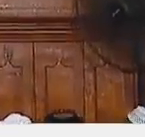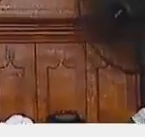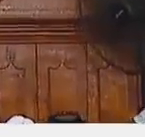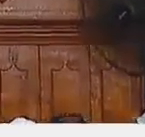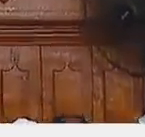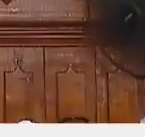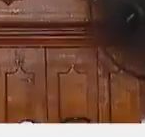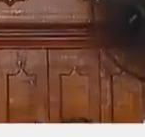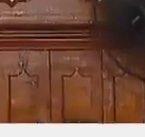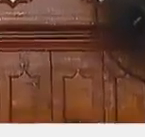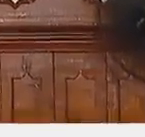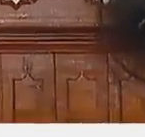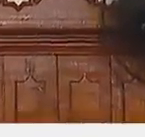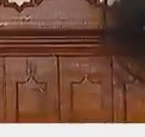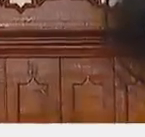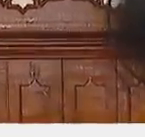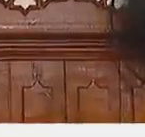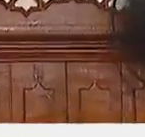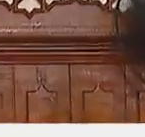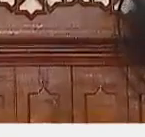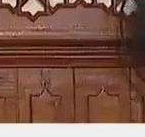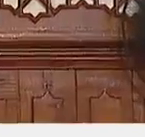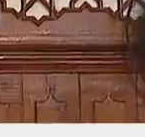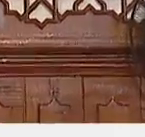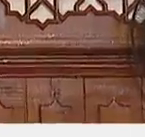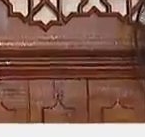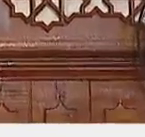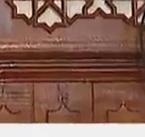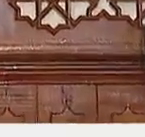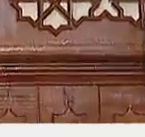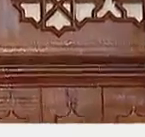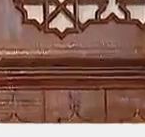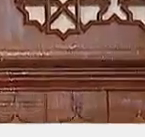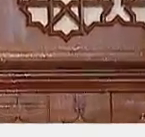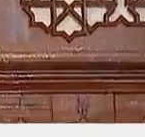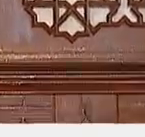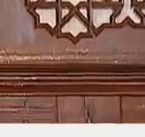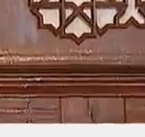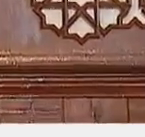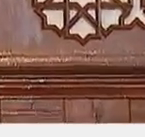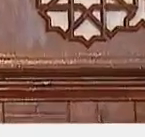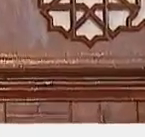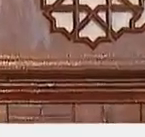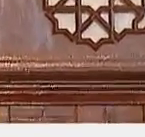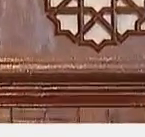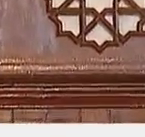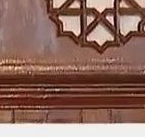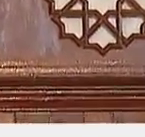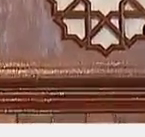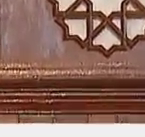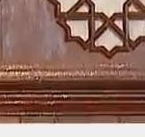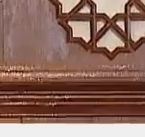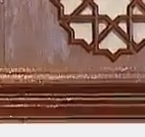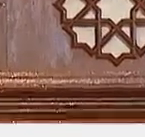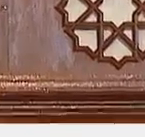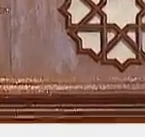لولا أن هدانا الله. وأشهد أن لا إله إلا الله وحده لا شريك